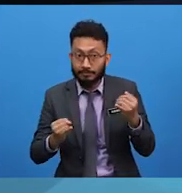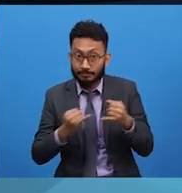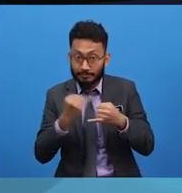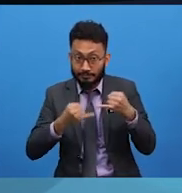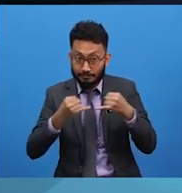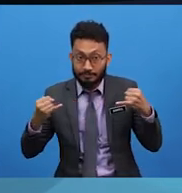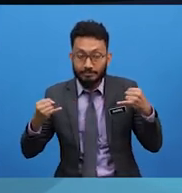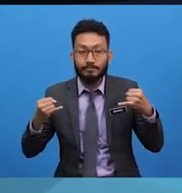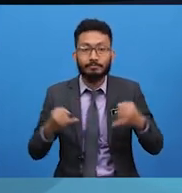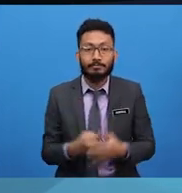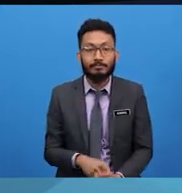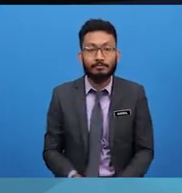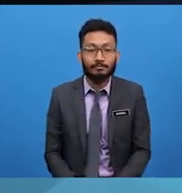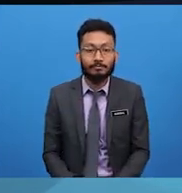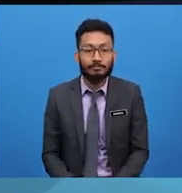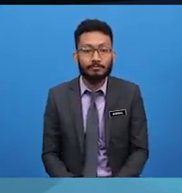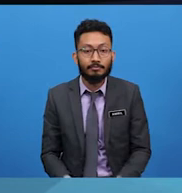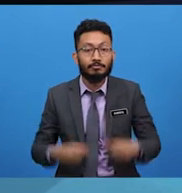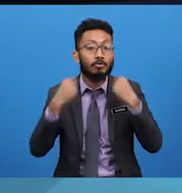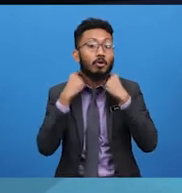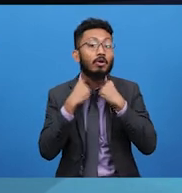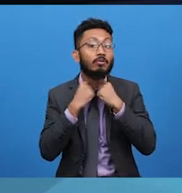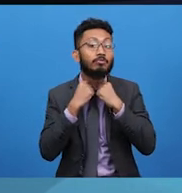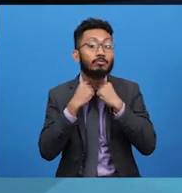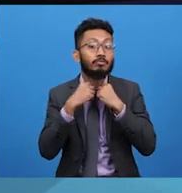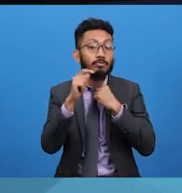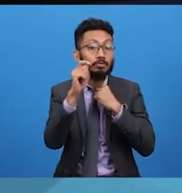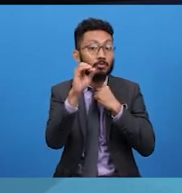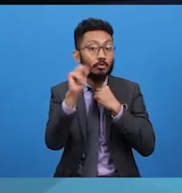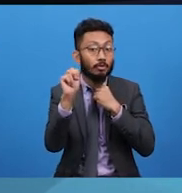collar eton, lengan padanan rata,